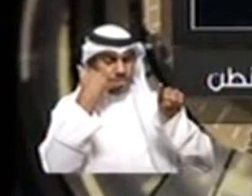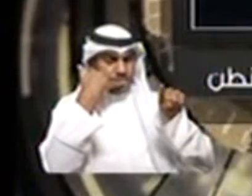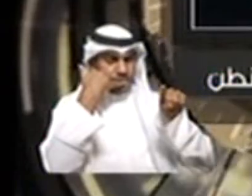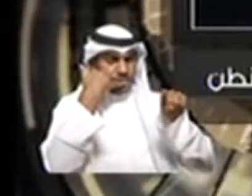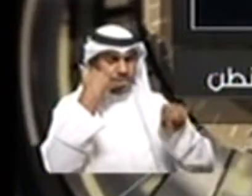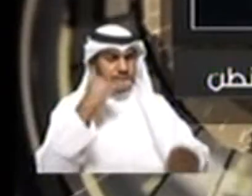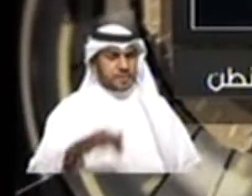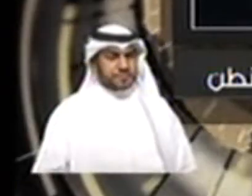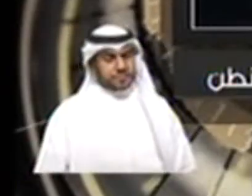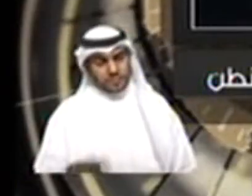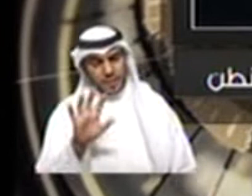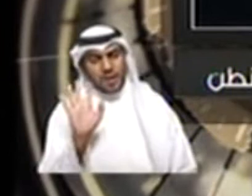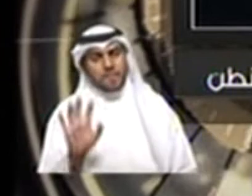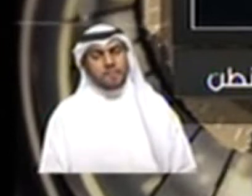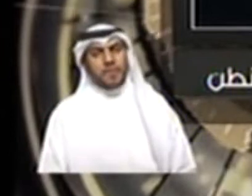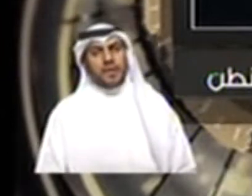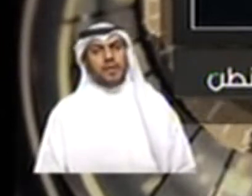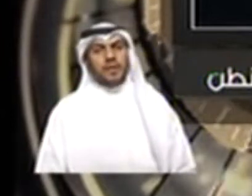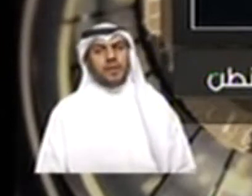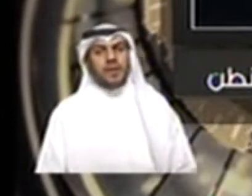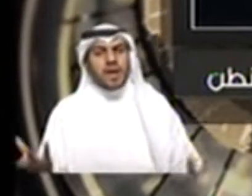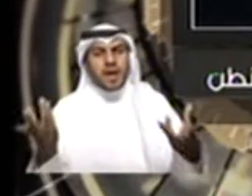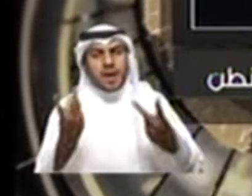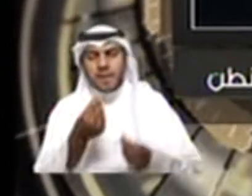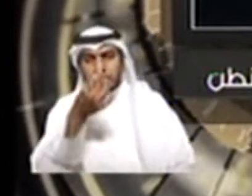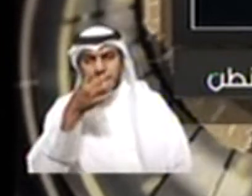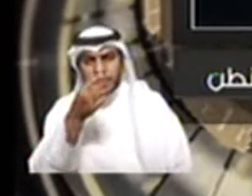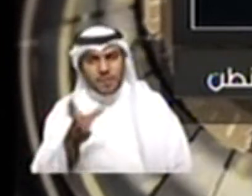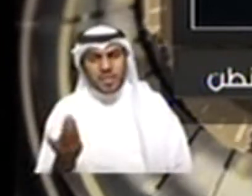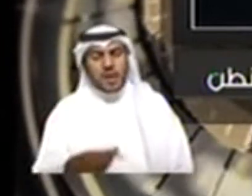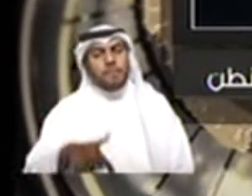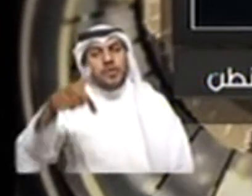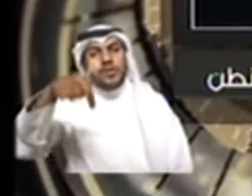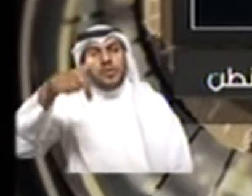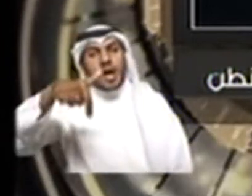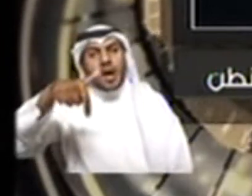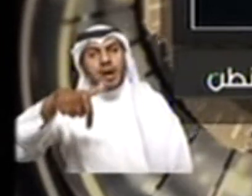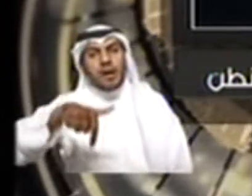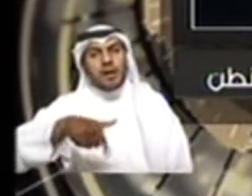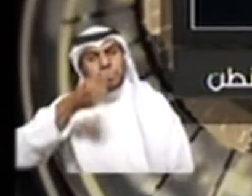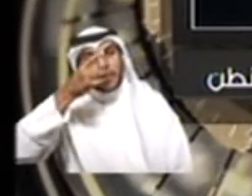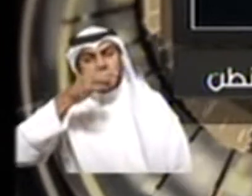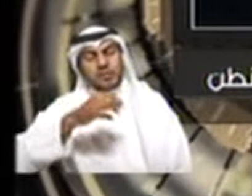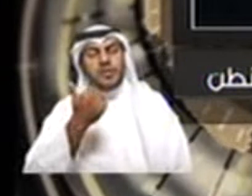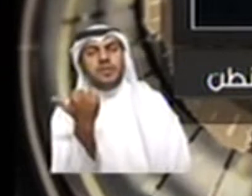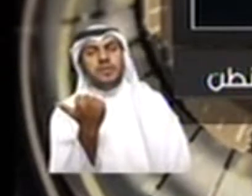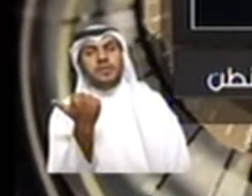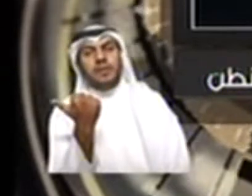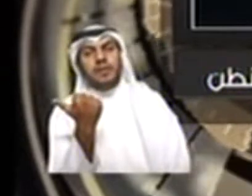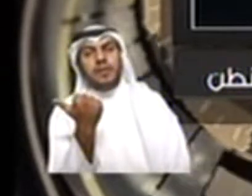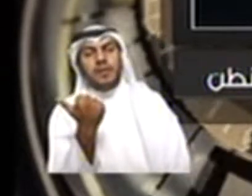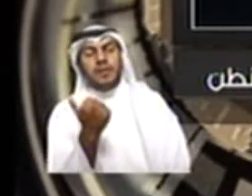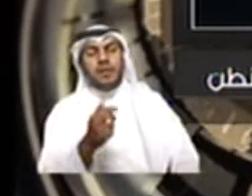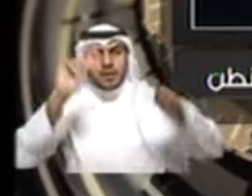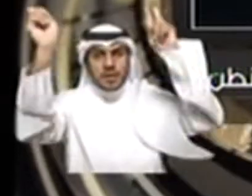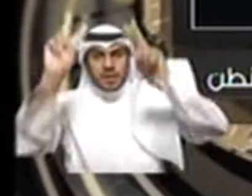نعم، رفعت السلطات عدد ضحايا الإعصار إلى 6 أشخاص إلى الآن، بالإضافة إلى انقطاع الكهرباء عن